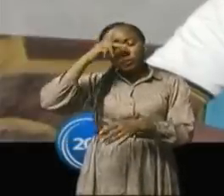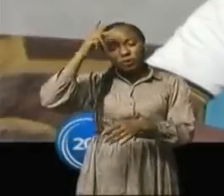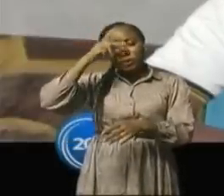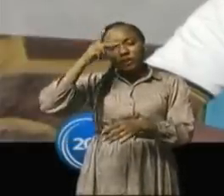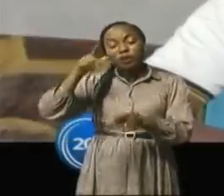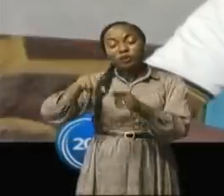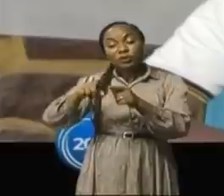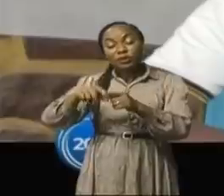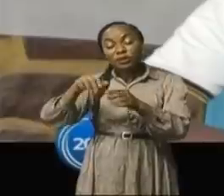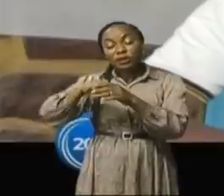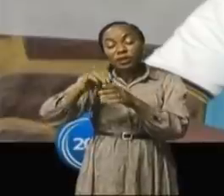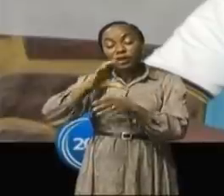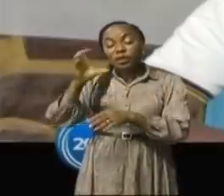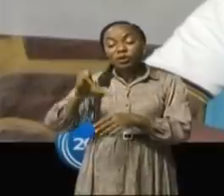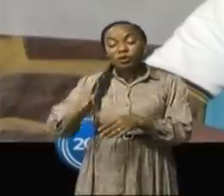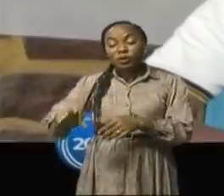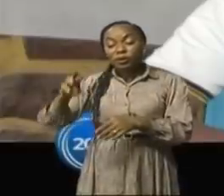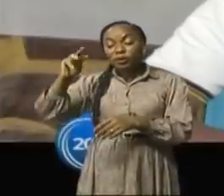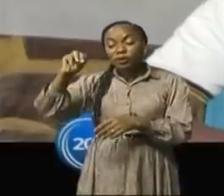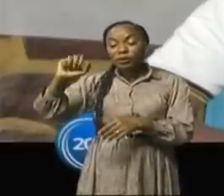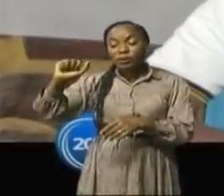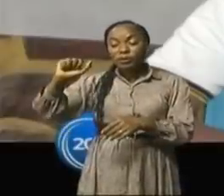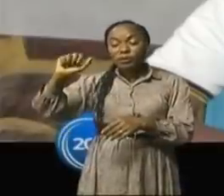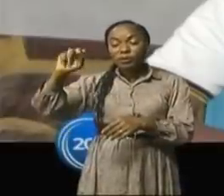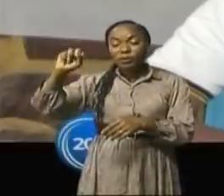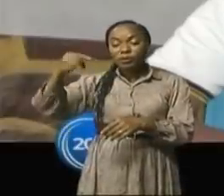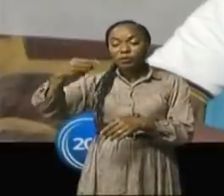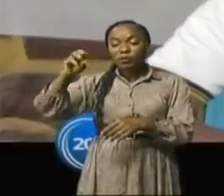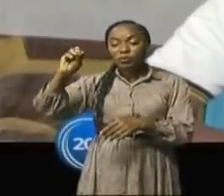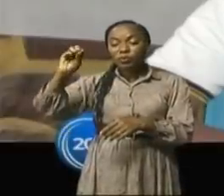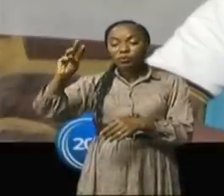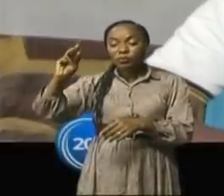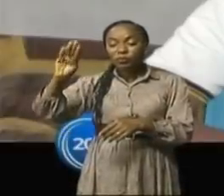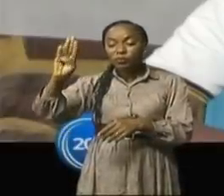Mangobo. Il quittait sa résidence